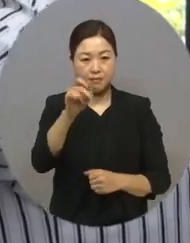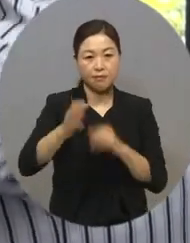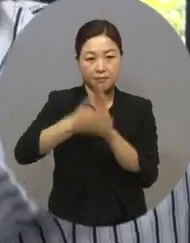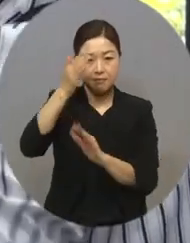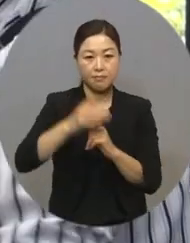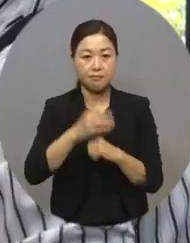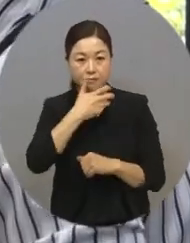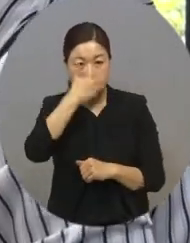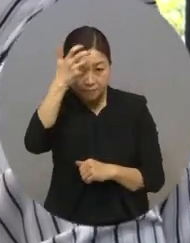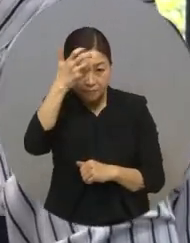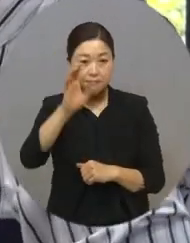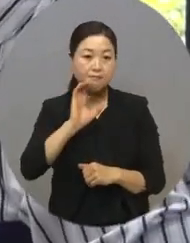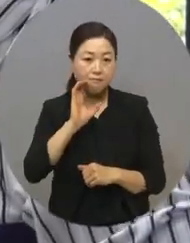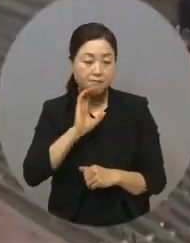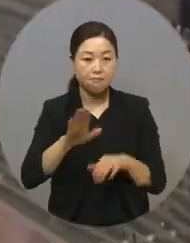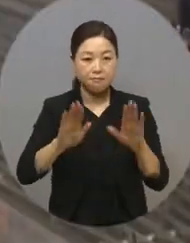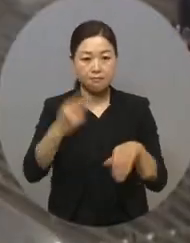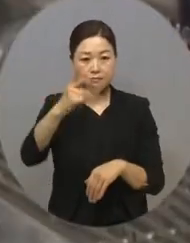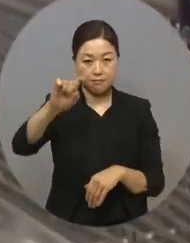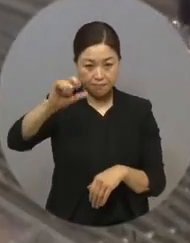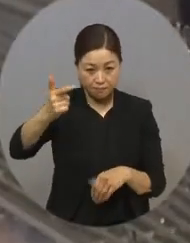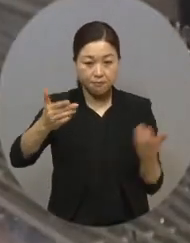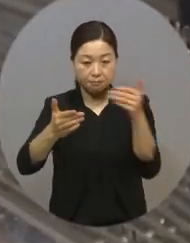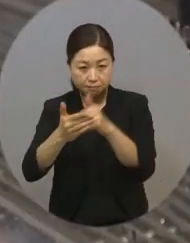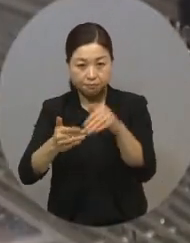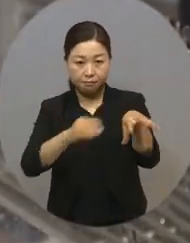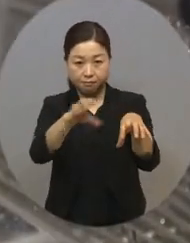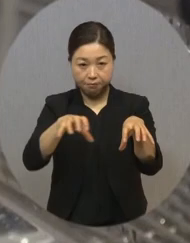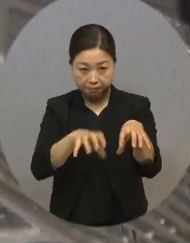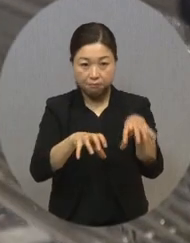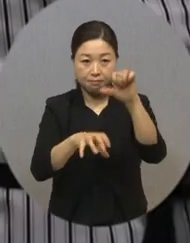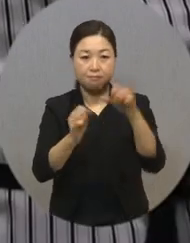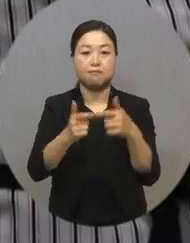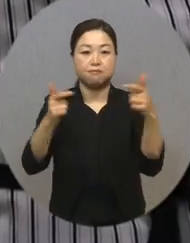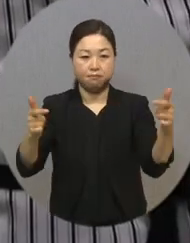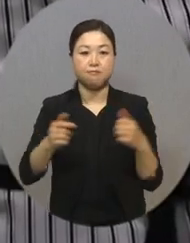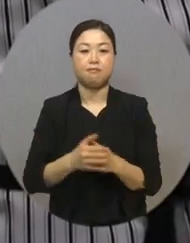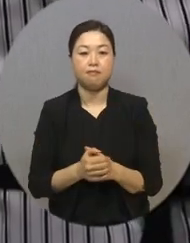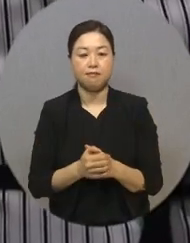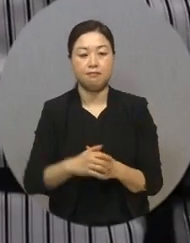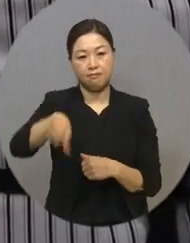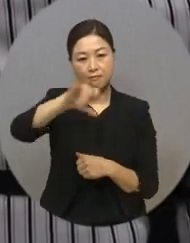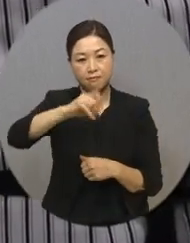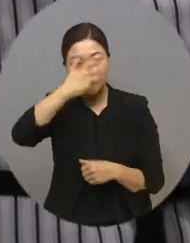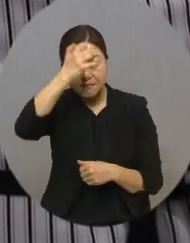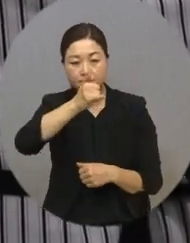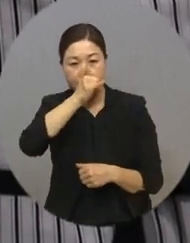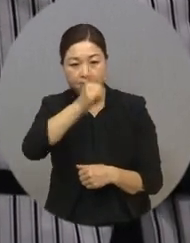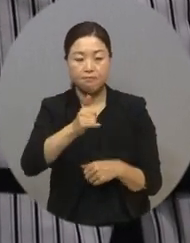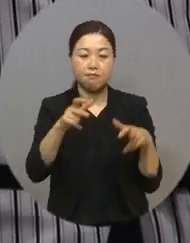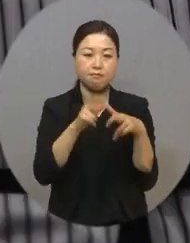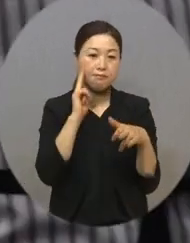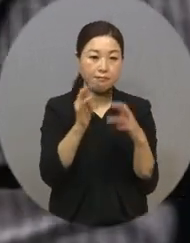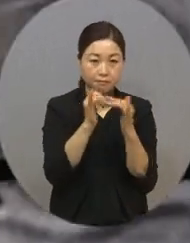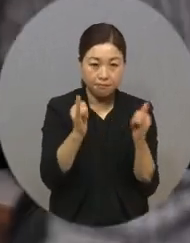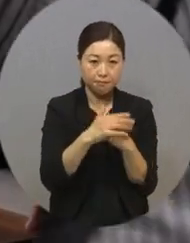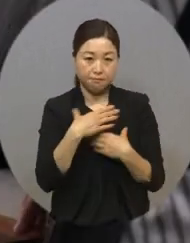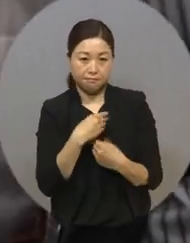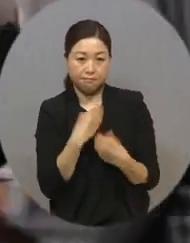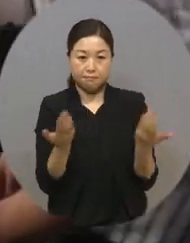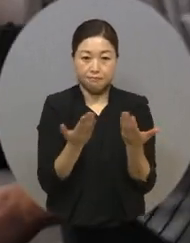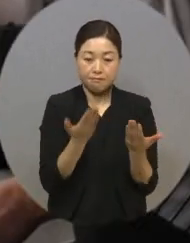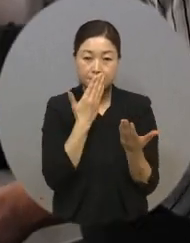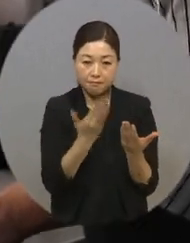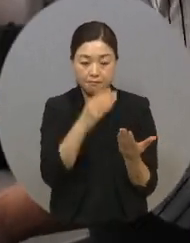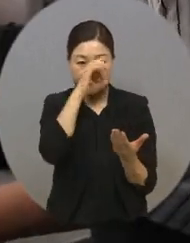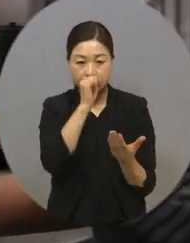드림카페를 오는 2026년까지 5개소로 증설할 계획이라 바리스타의 꿈을 가진 중증장애인이 안정적으로 근로할 수